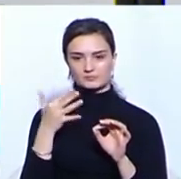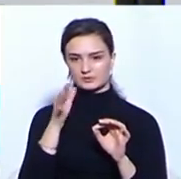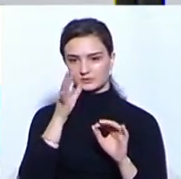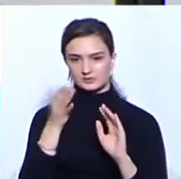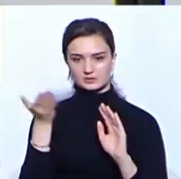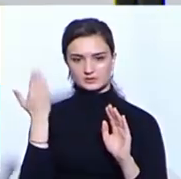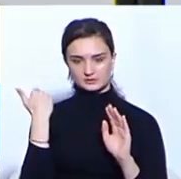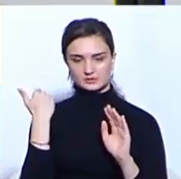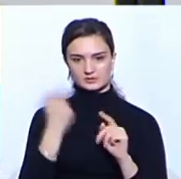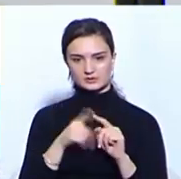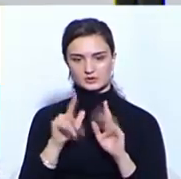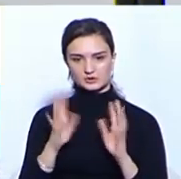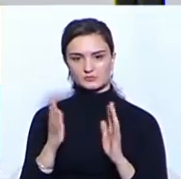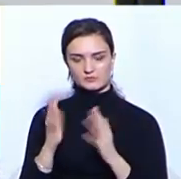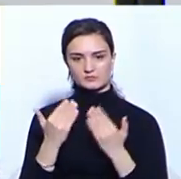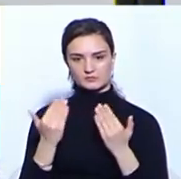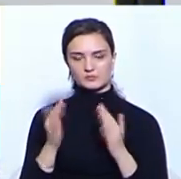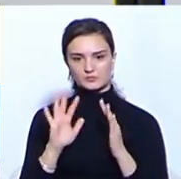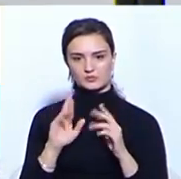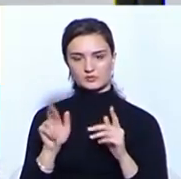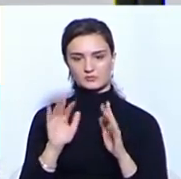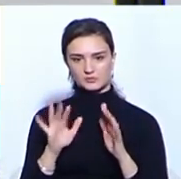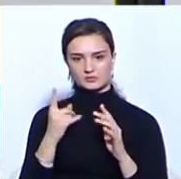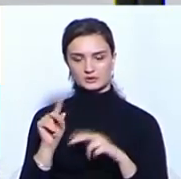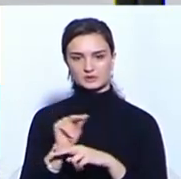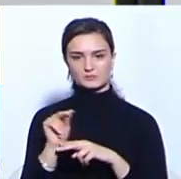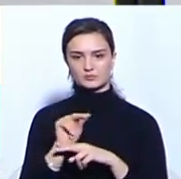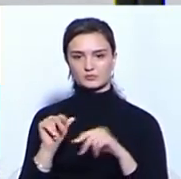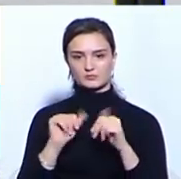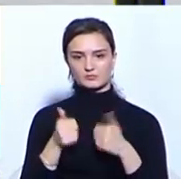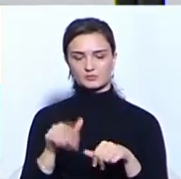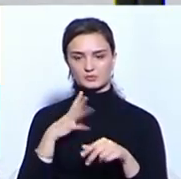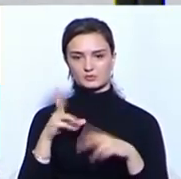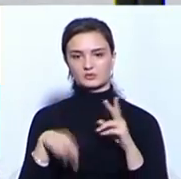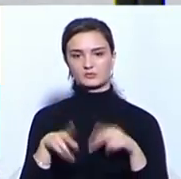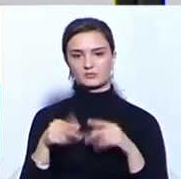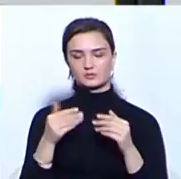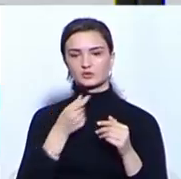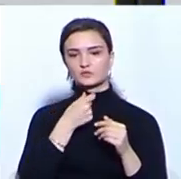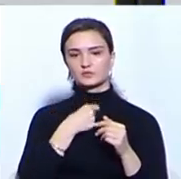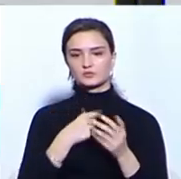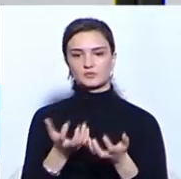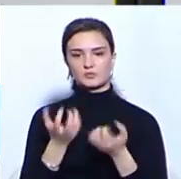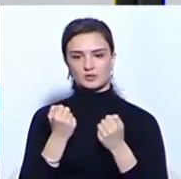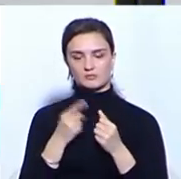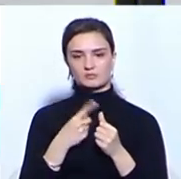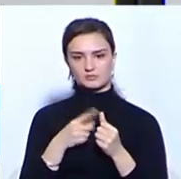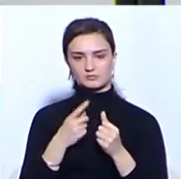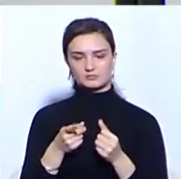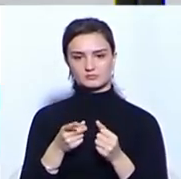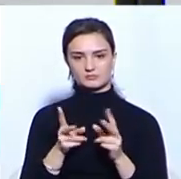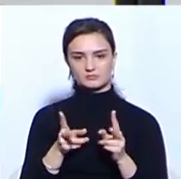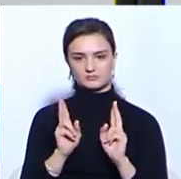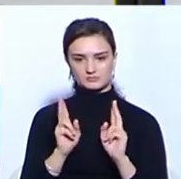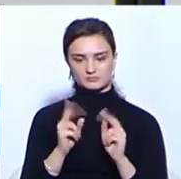წინ, ასეთი შემთხვევებისთვის მხოლოდ ერთი სამკურნალო მეთოდი იყო ქირურგია, საშვილოსნოს ამოღება, ამას ერქვა საშვილოსნოს